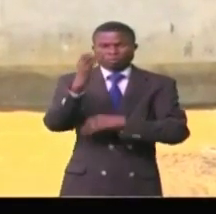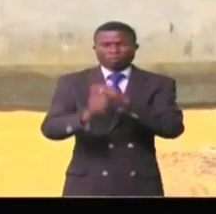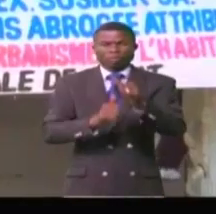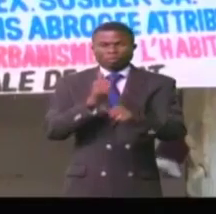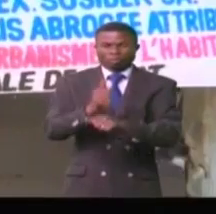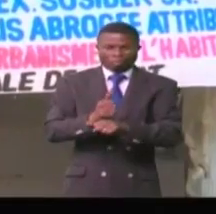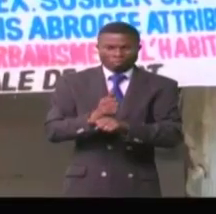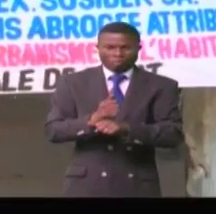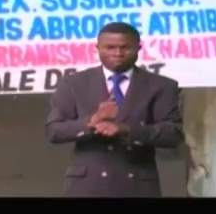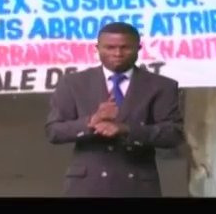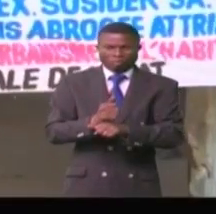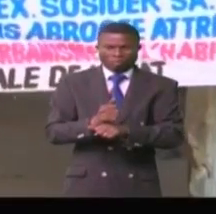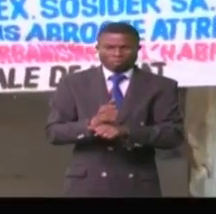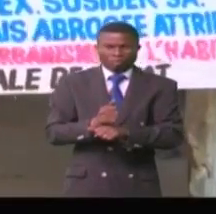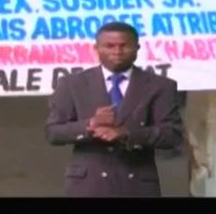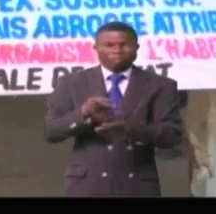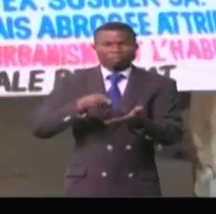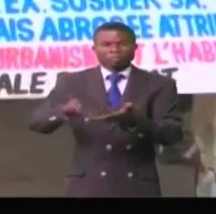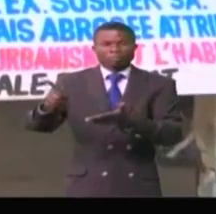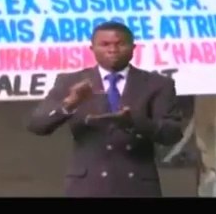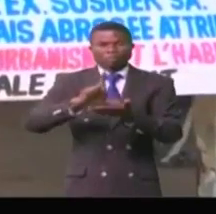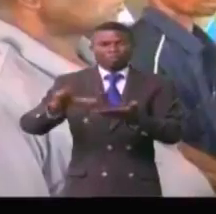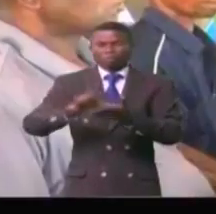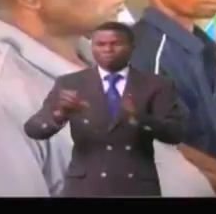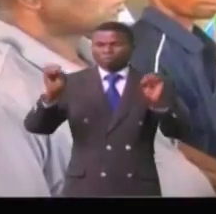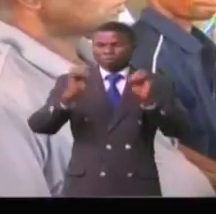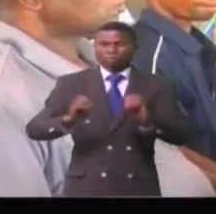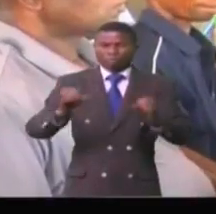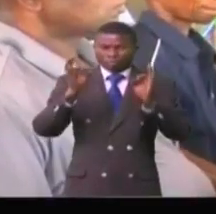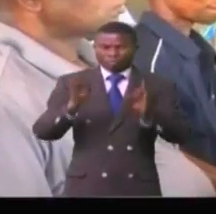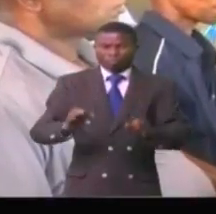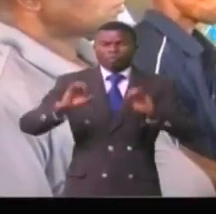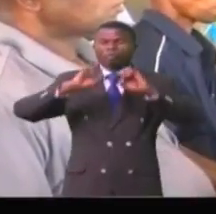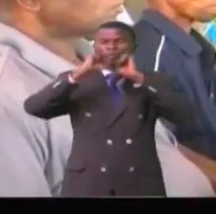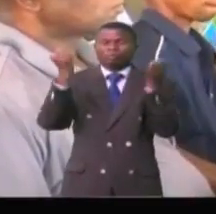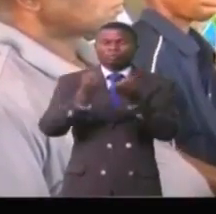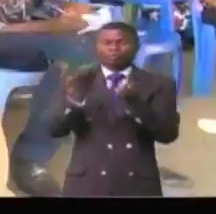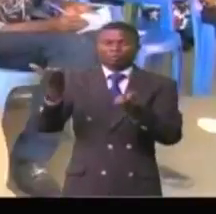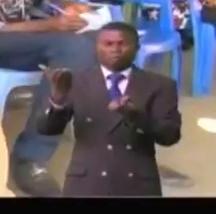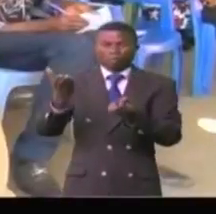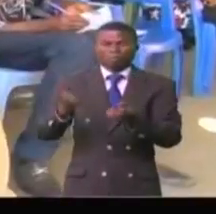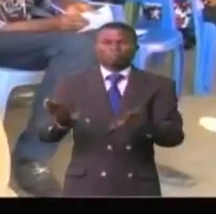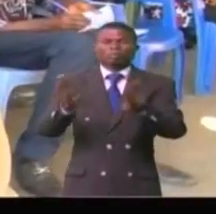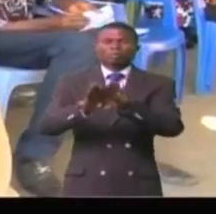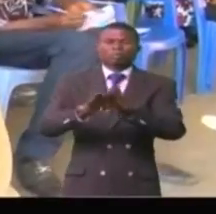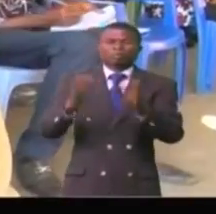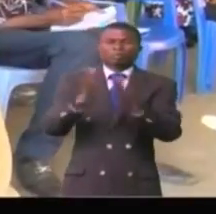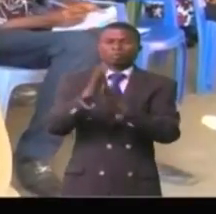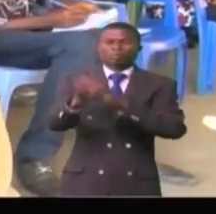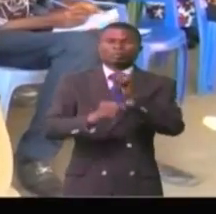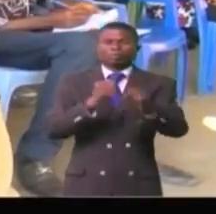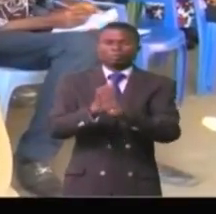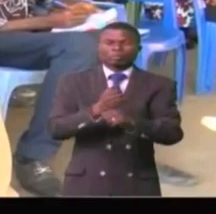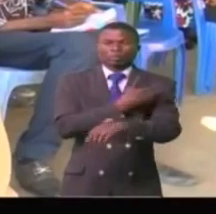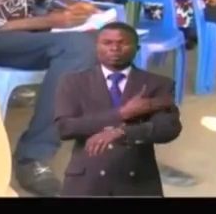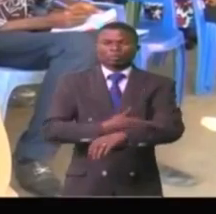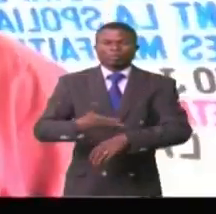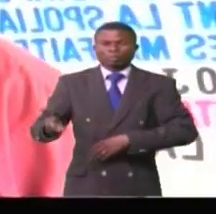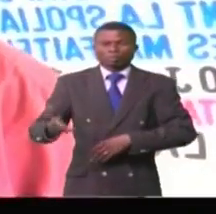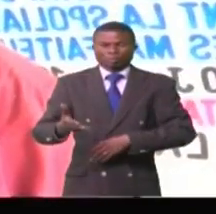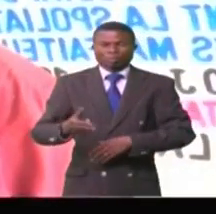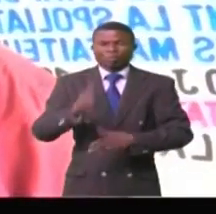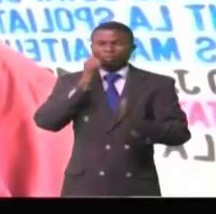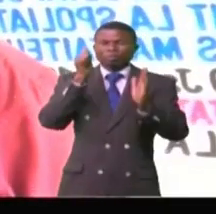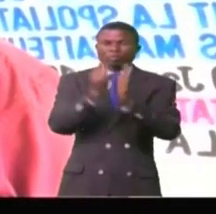ans. C'est pour non-paiement de loyer alors que leur société est depuis 10 ans tombée en faillite. Un arrêt